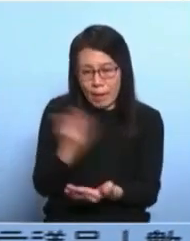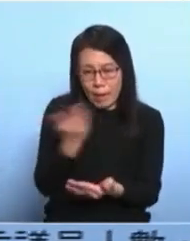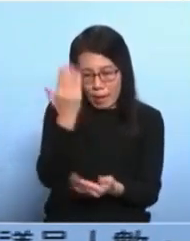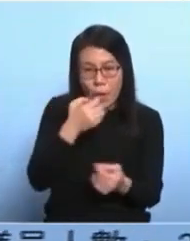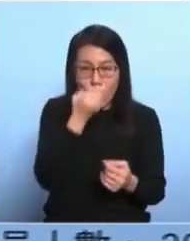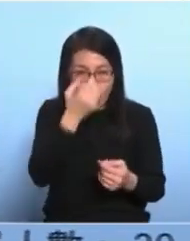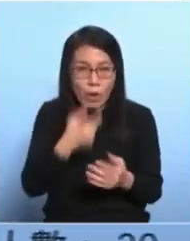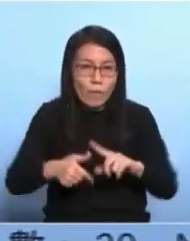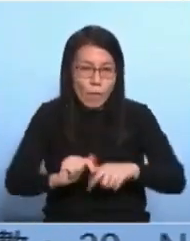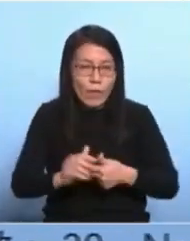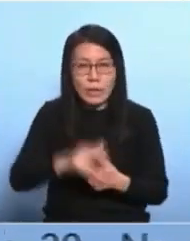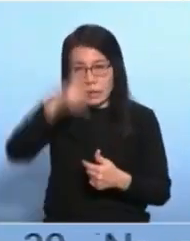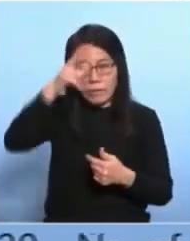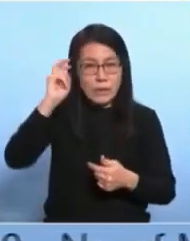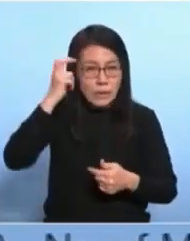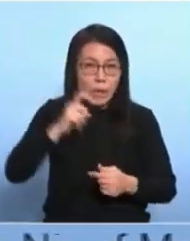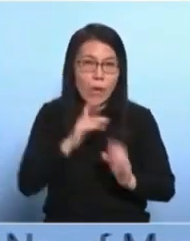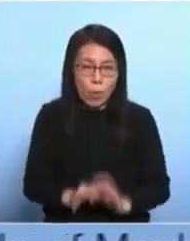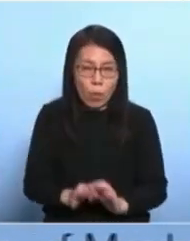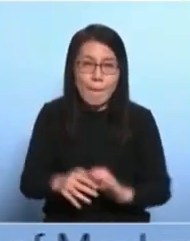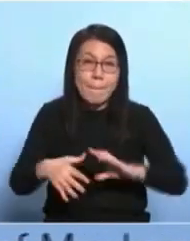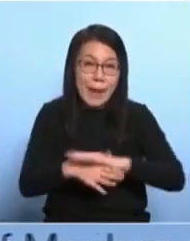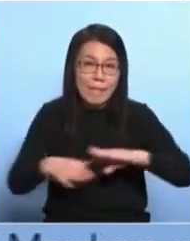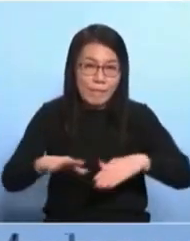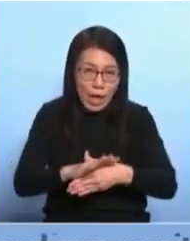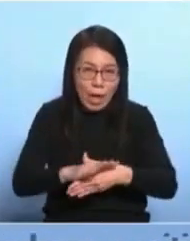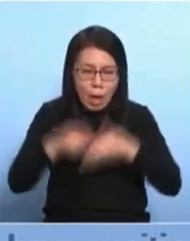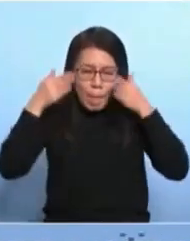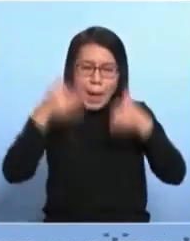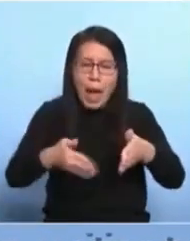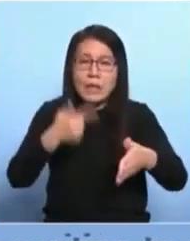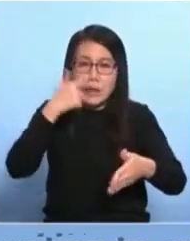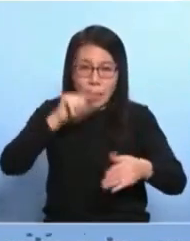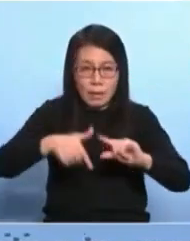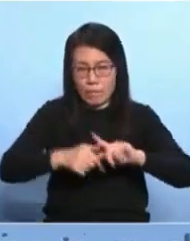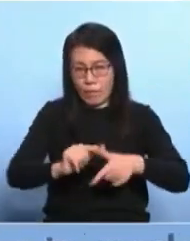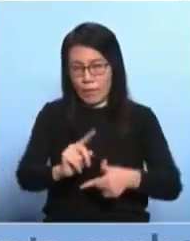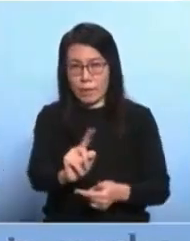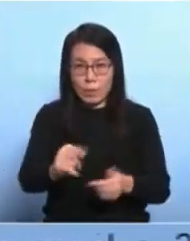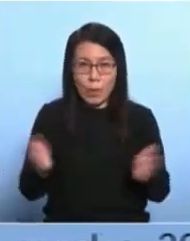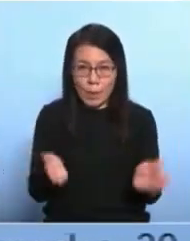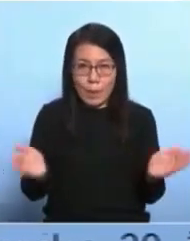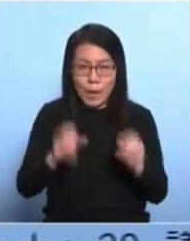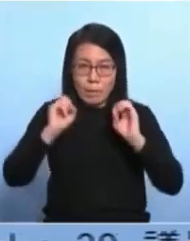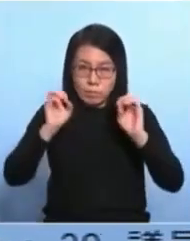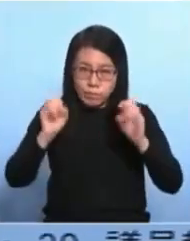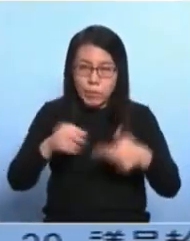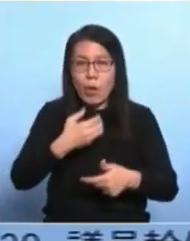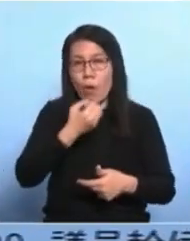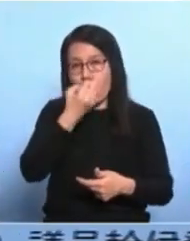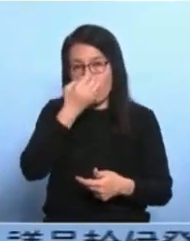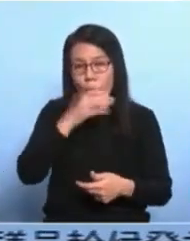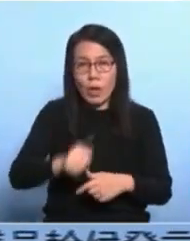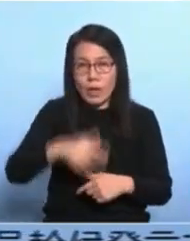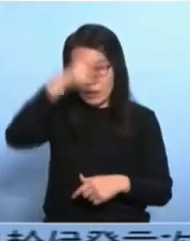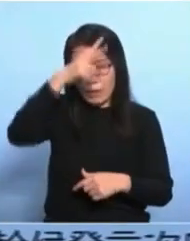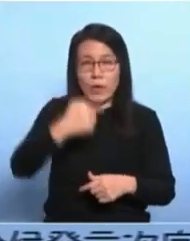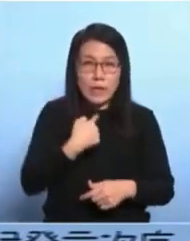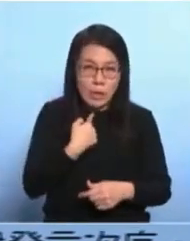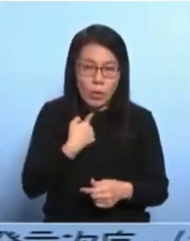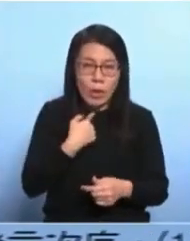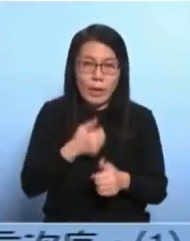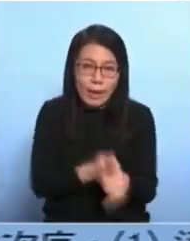式，政府需要研究有關的文化，針對在新模式如何去推廣香港。其實政府更應該是